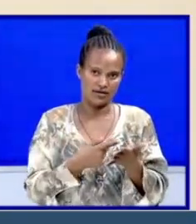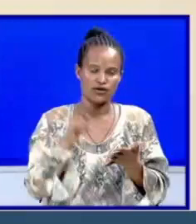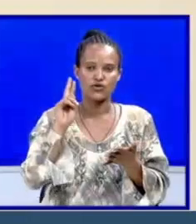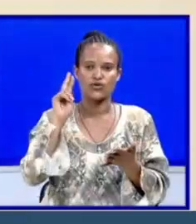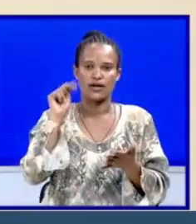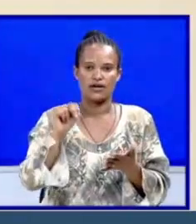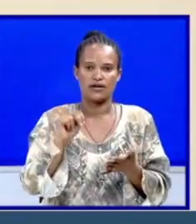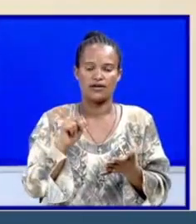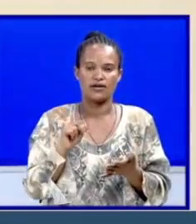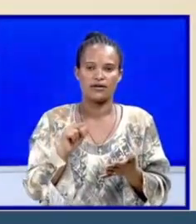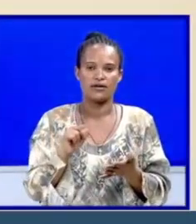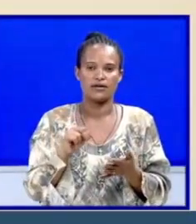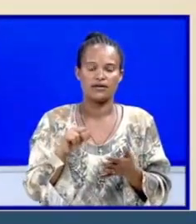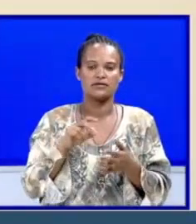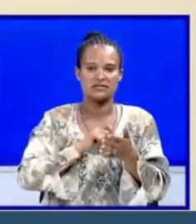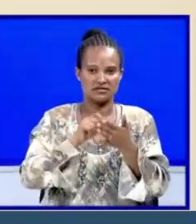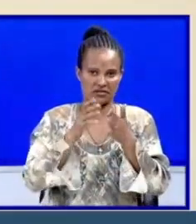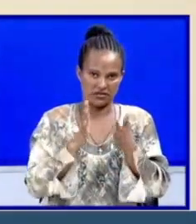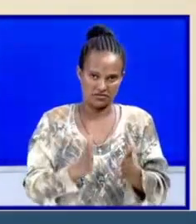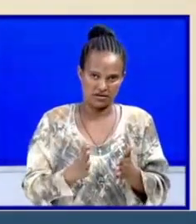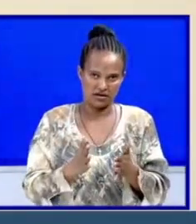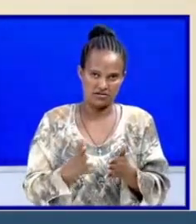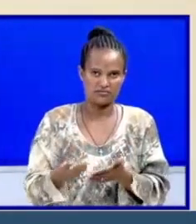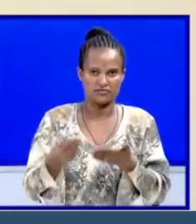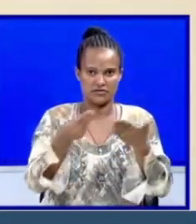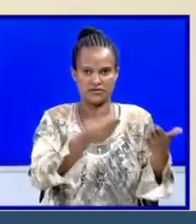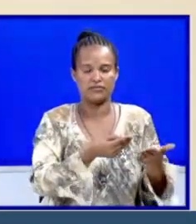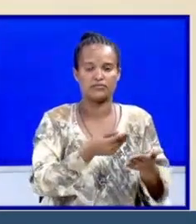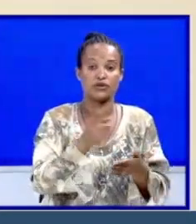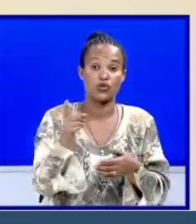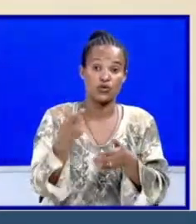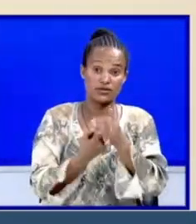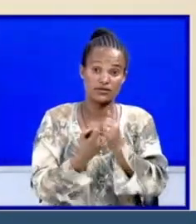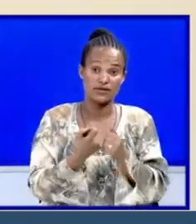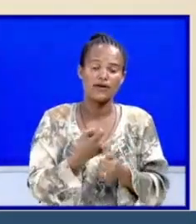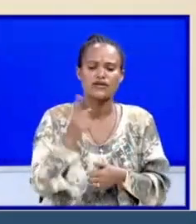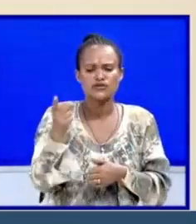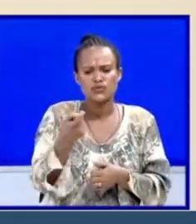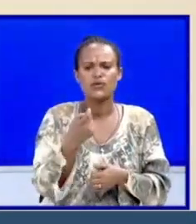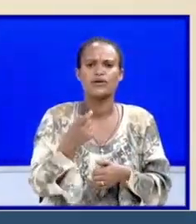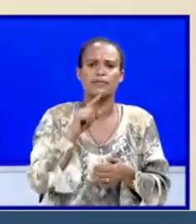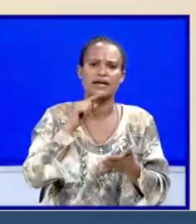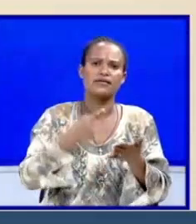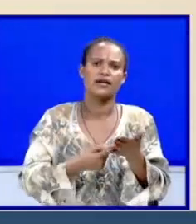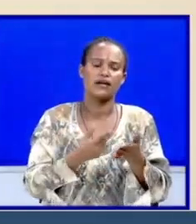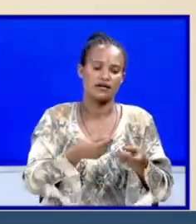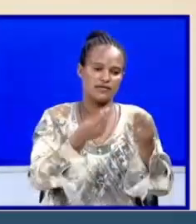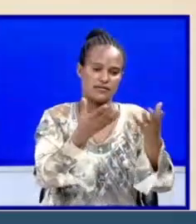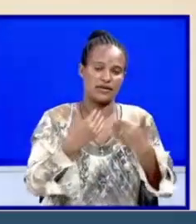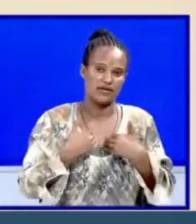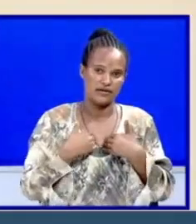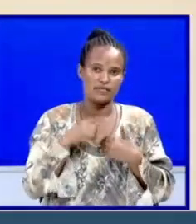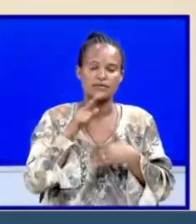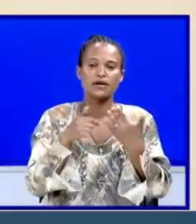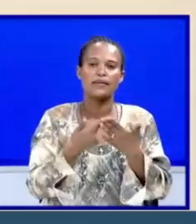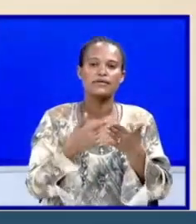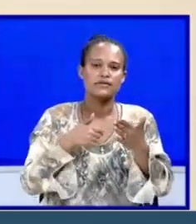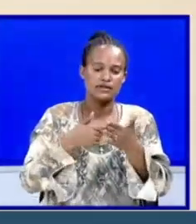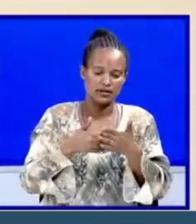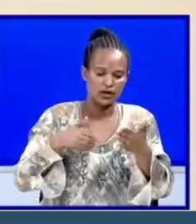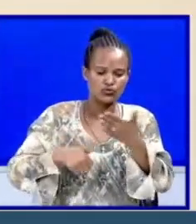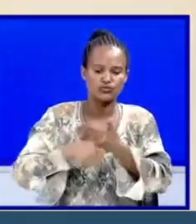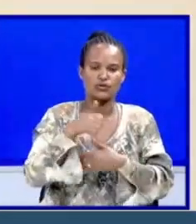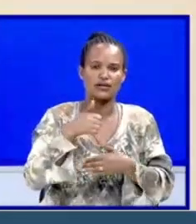ንዩኤን ሰክሬታርያት ኢንቨስቲጌሽን ጥራሕተ ይኮነስ ዝኾነ ይኹን መረዳእታ ክንህብ ከለና ብዛዕባ ዝበፅሐና